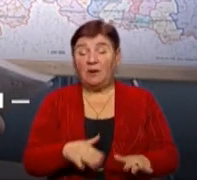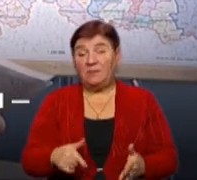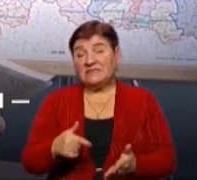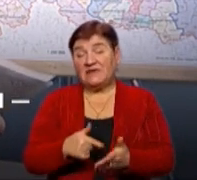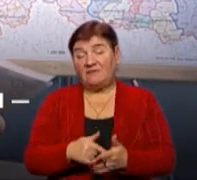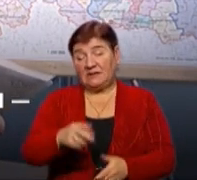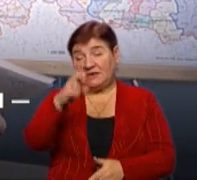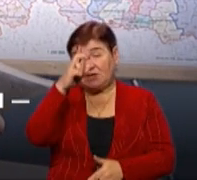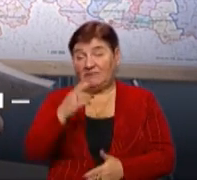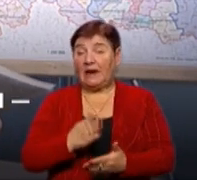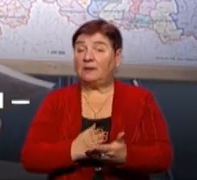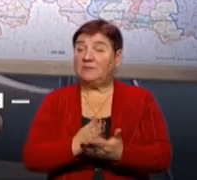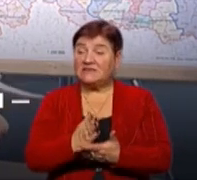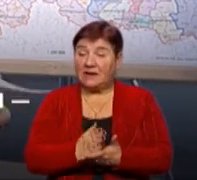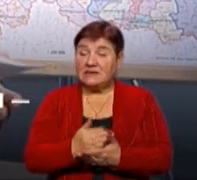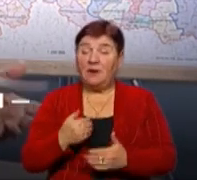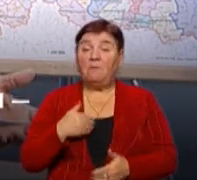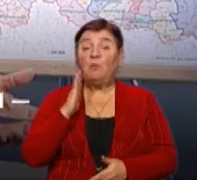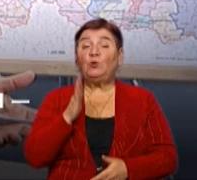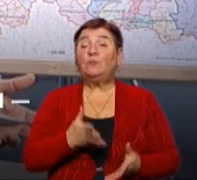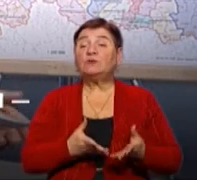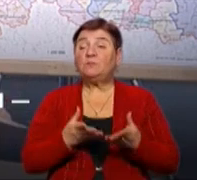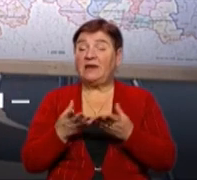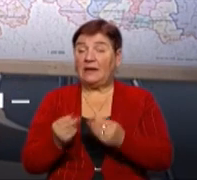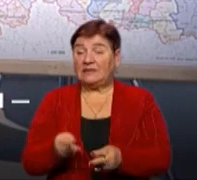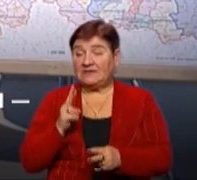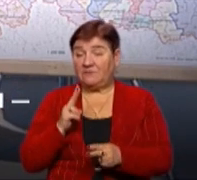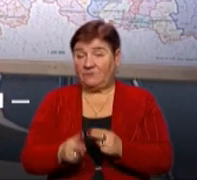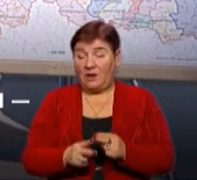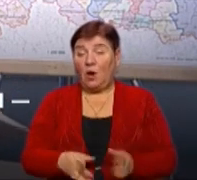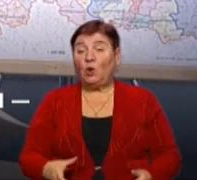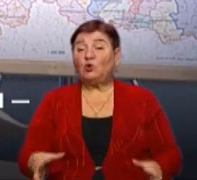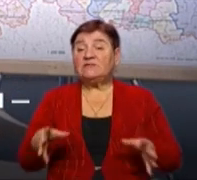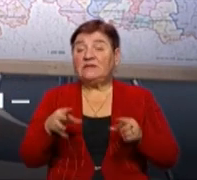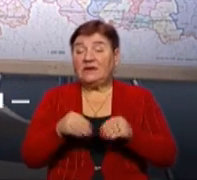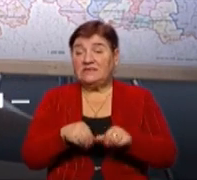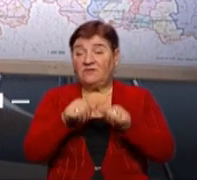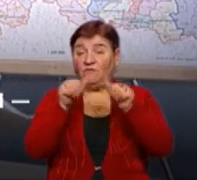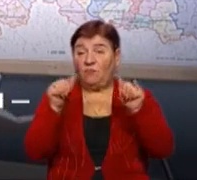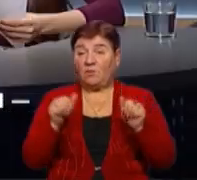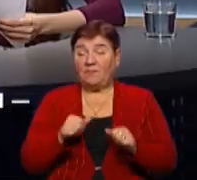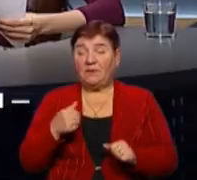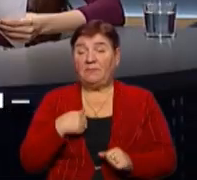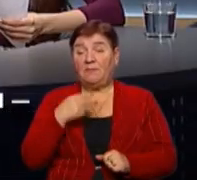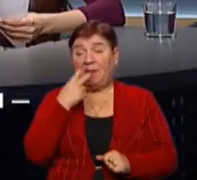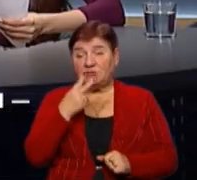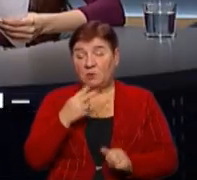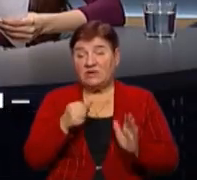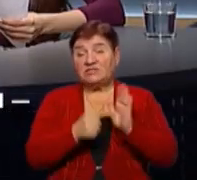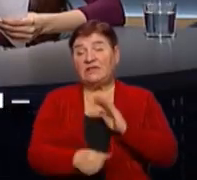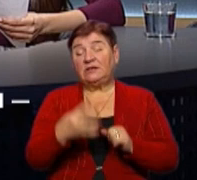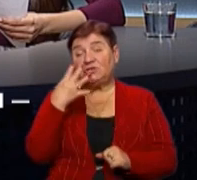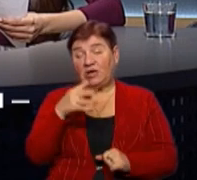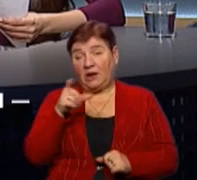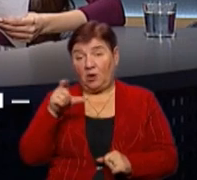функціональності місцевих державних адміністрацій. Ми будемо сприяти завершенню децентралізаційної реформи. Як ми бачимо на карті, 64